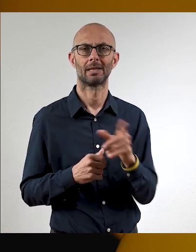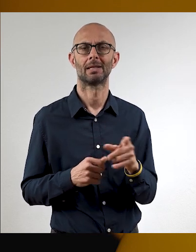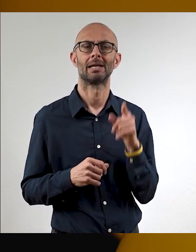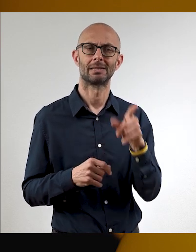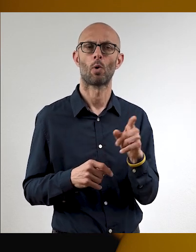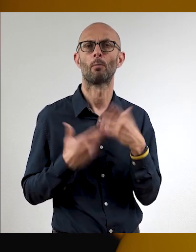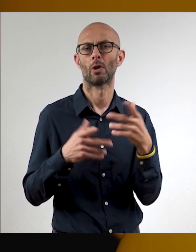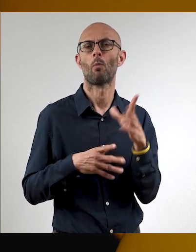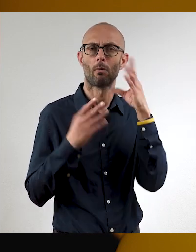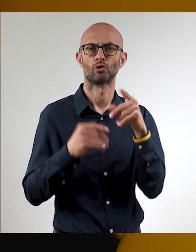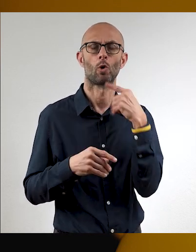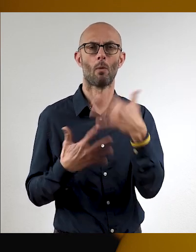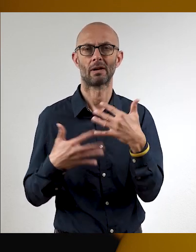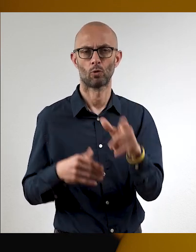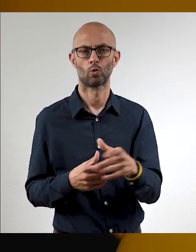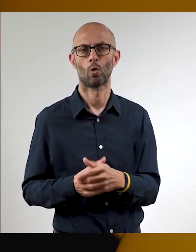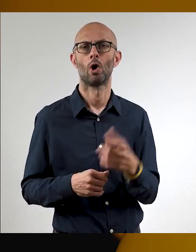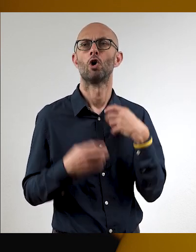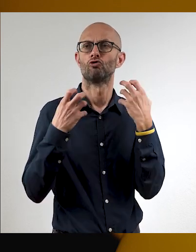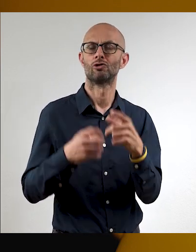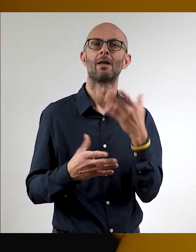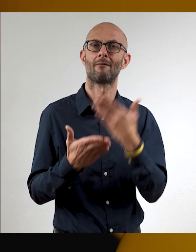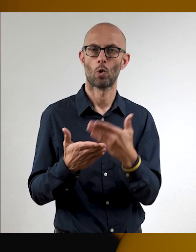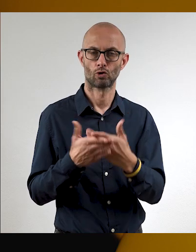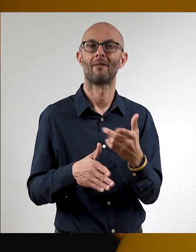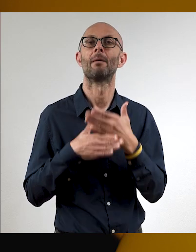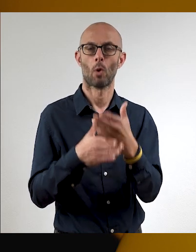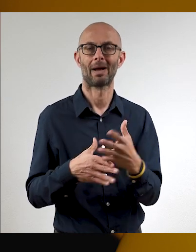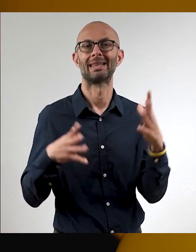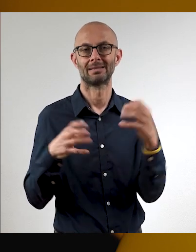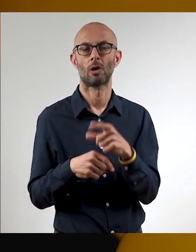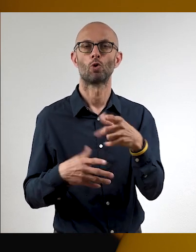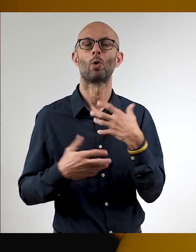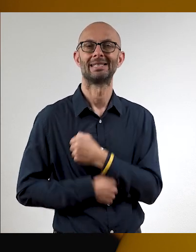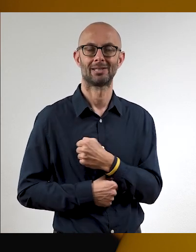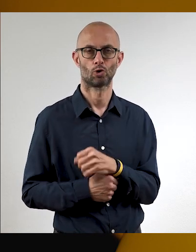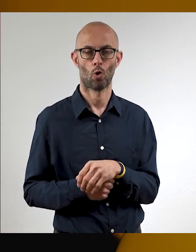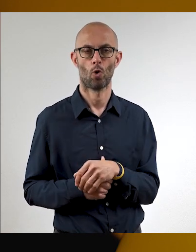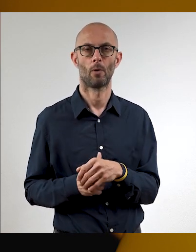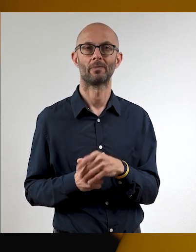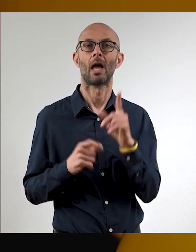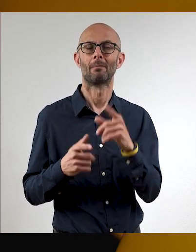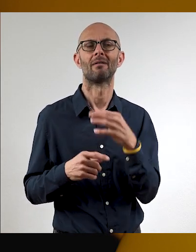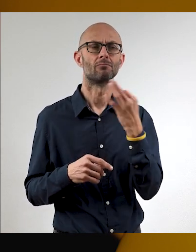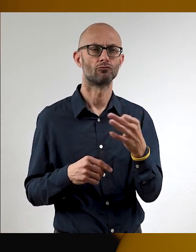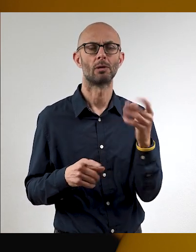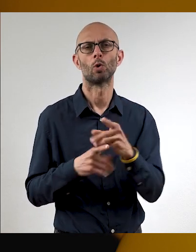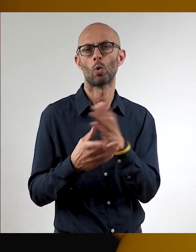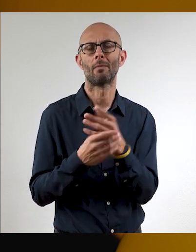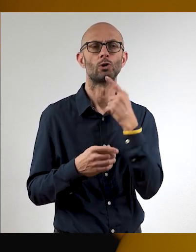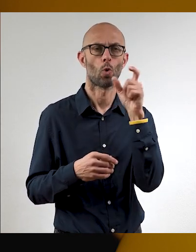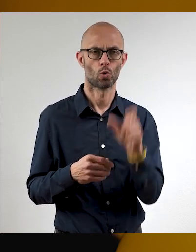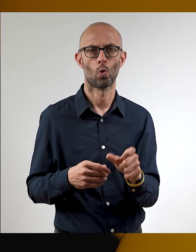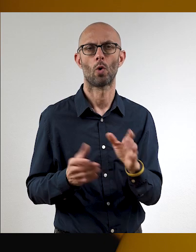in se tega pol poslužujejo. Ne. Želijo v osnovi pomagati, zmanjšati to stisko. A ne? Sem pa, ki je pa v mestu tudi